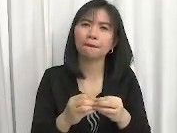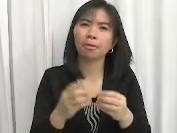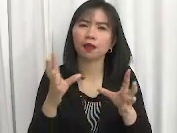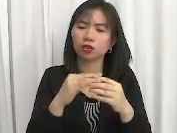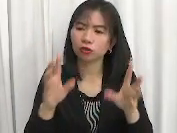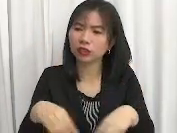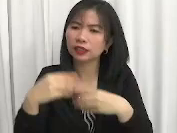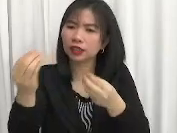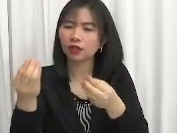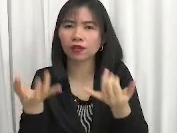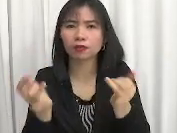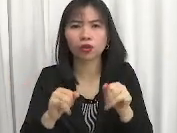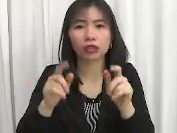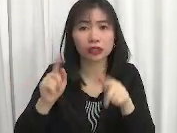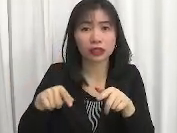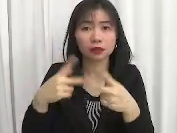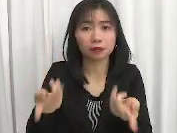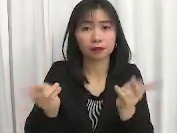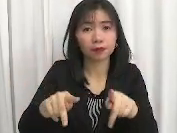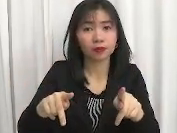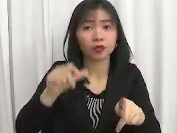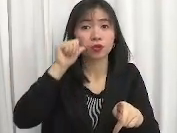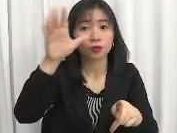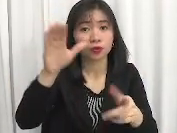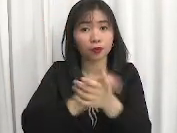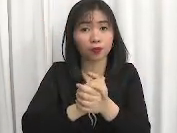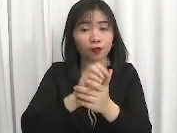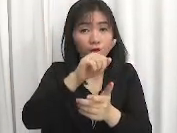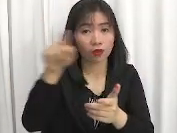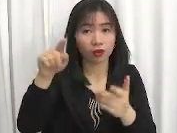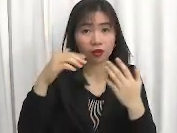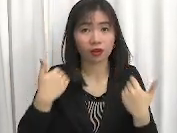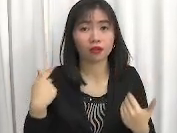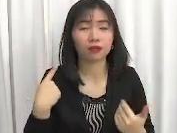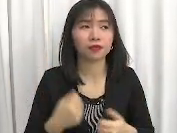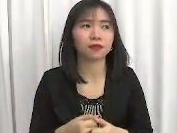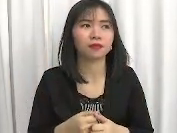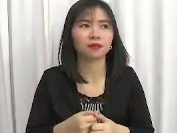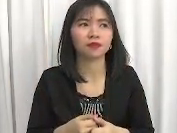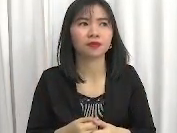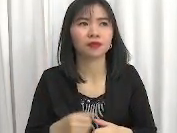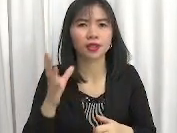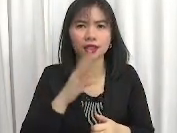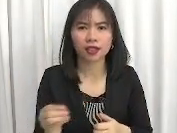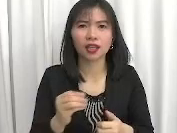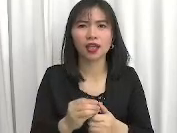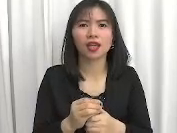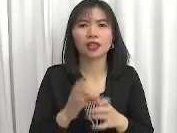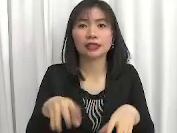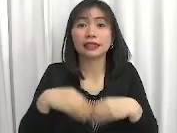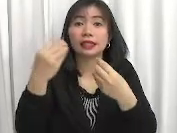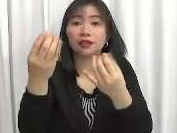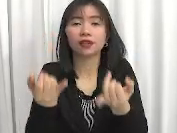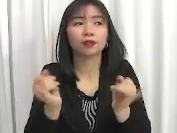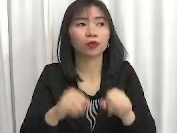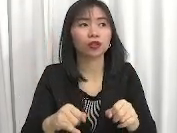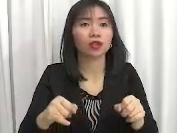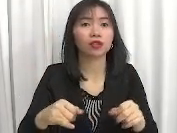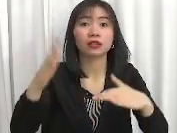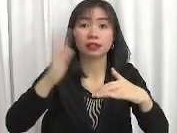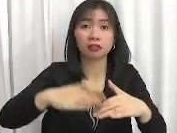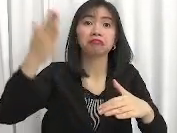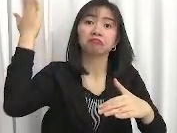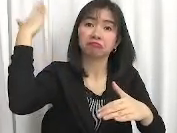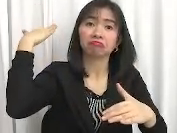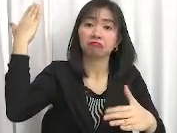pahalagahan itong precious na wife natin. Iistimahin natin ng mas mataas kasi kung, kesa nung unang taon. Kasi